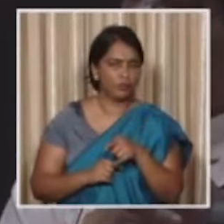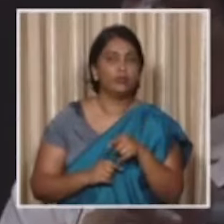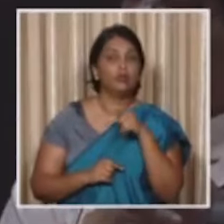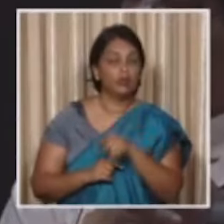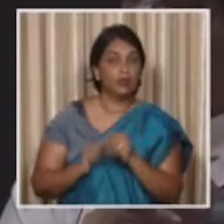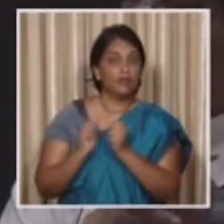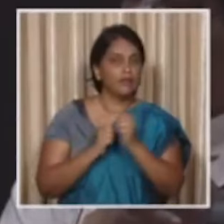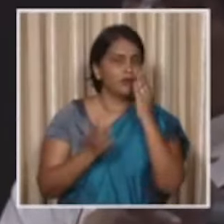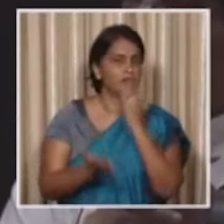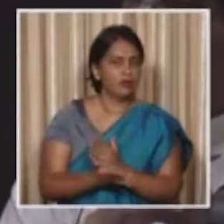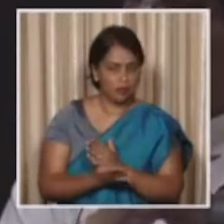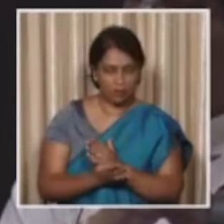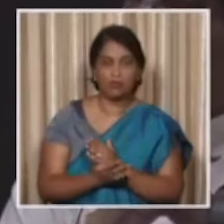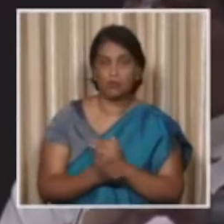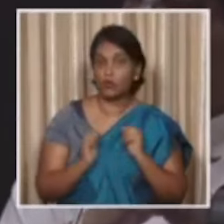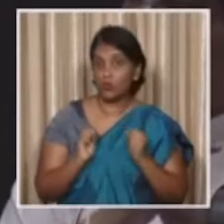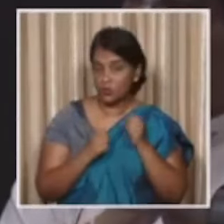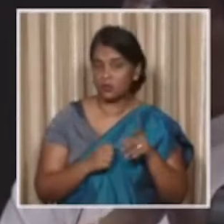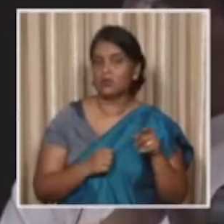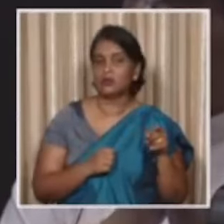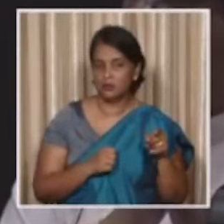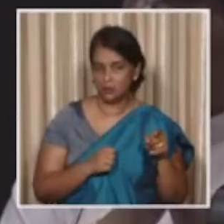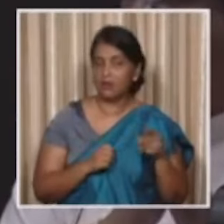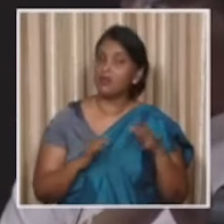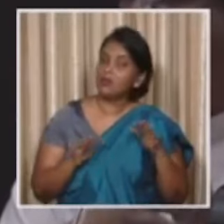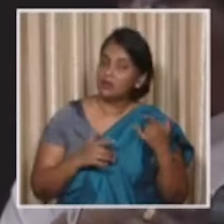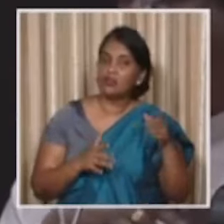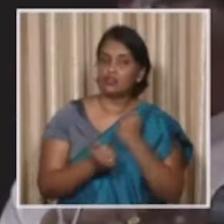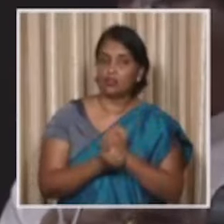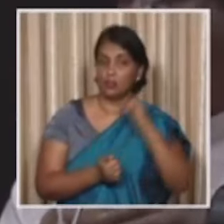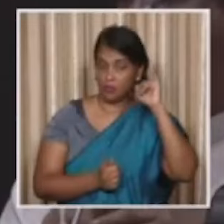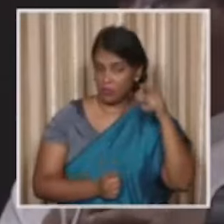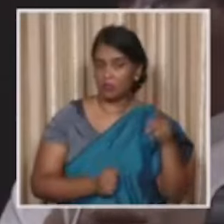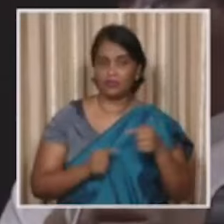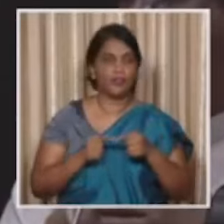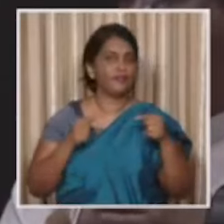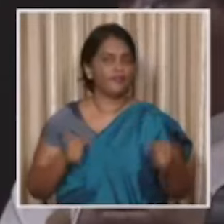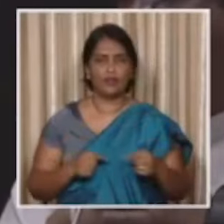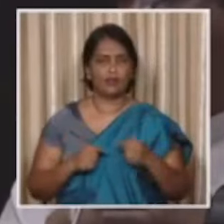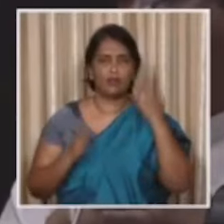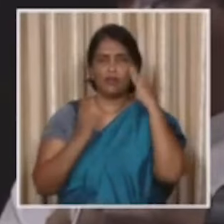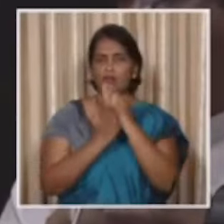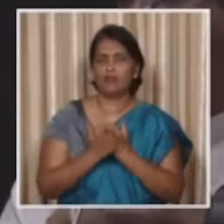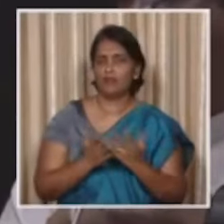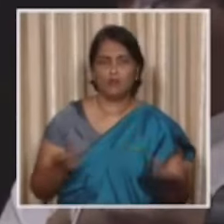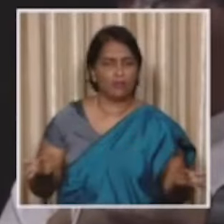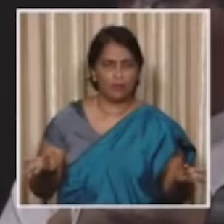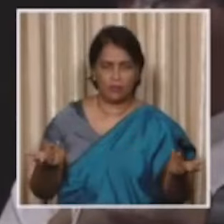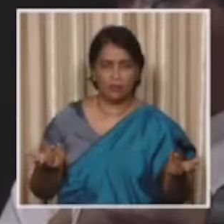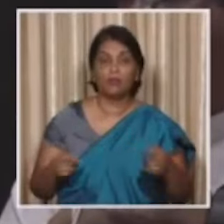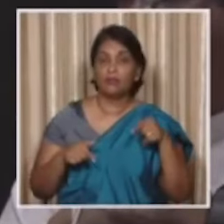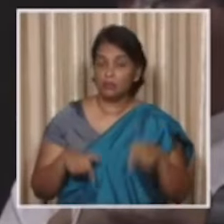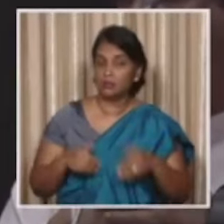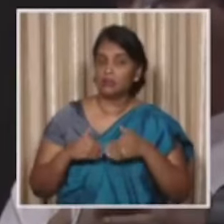මේ වැඩපිළිවෙල නවත්තන්නේ කියලා දරන උත්සාහයක් තියෙන. නැත්තම් මේ පොලිස්පතිවරයට විරුද්ධ වෙන්න මොකද්ද තියෙන කාරණේ?